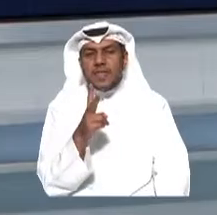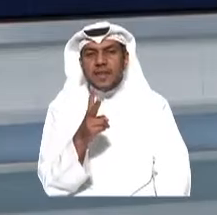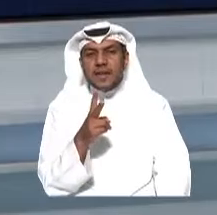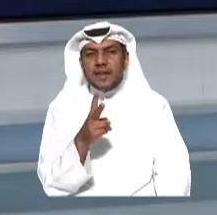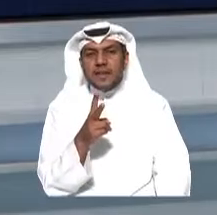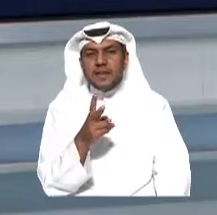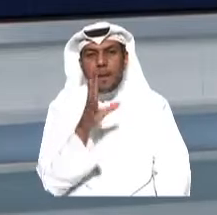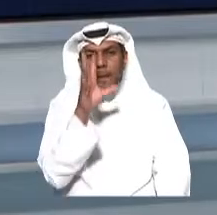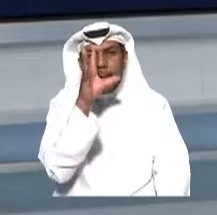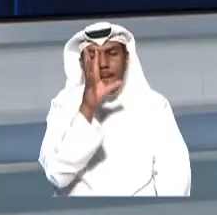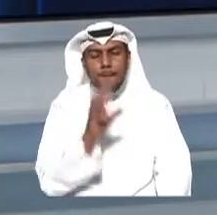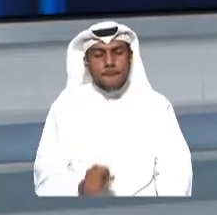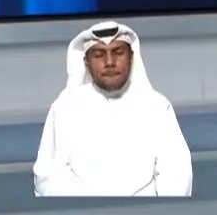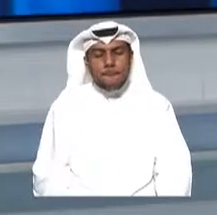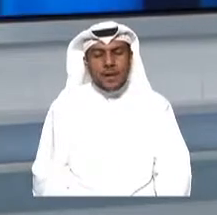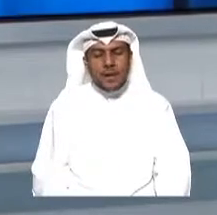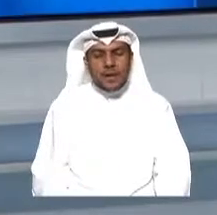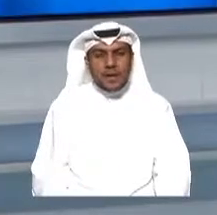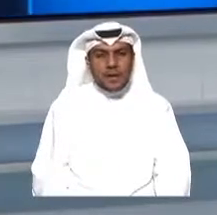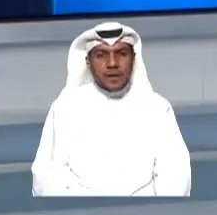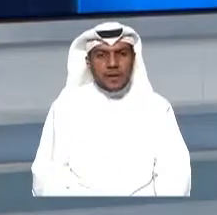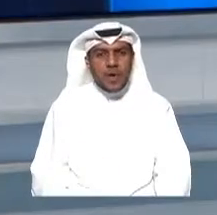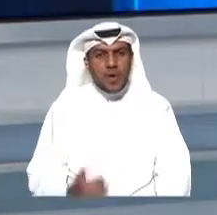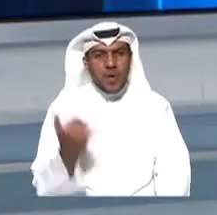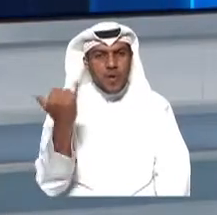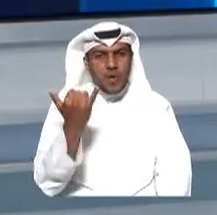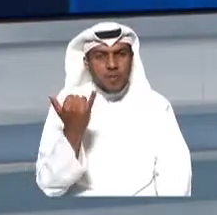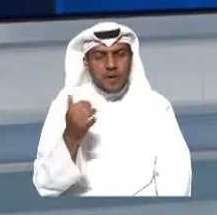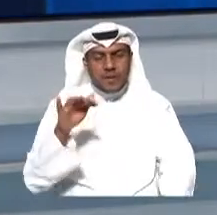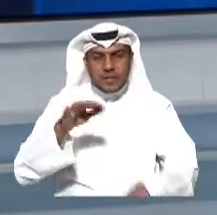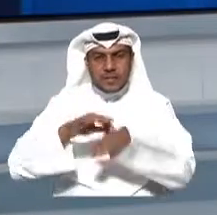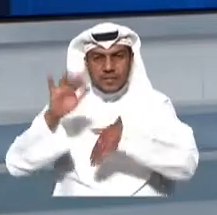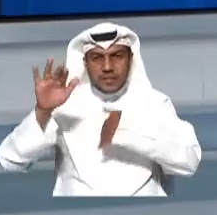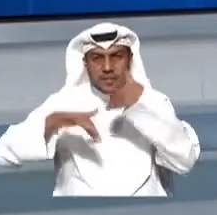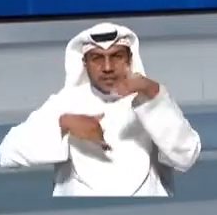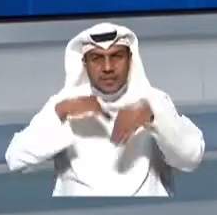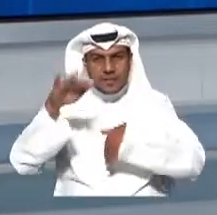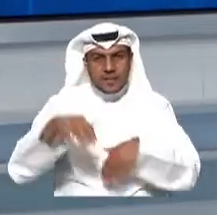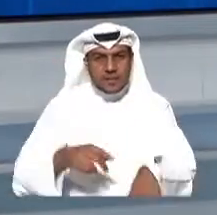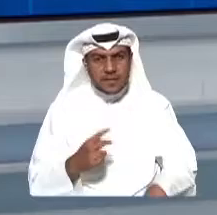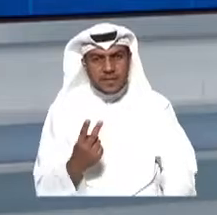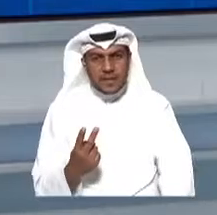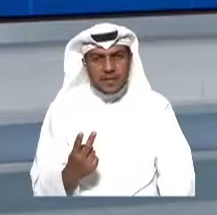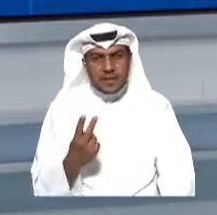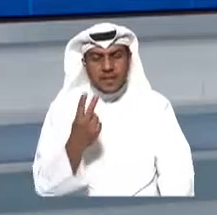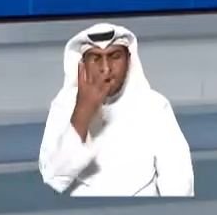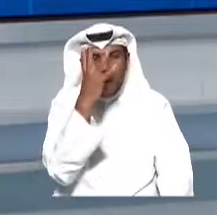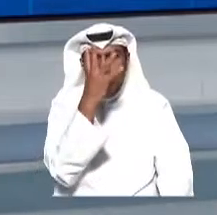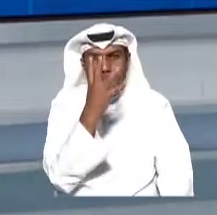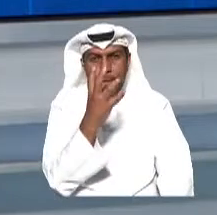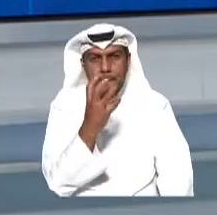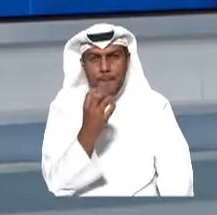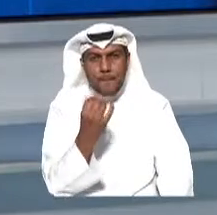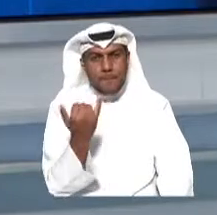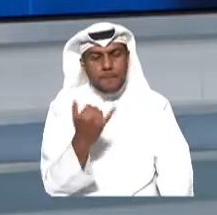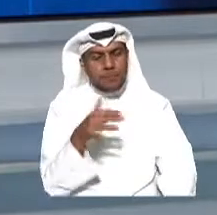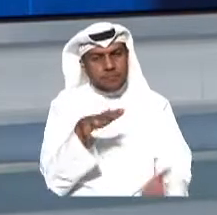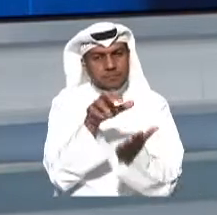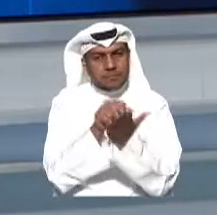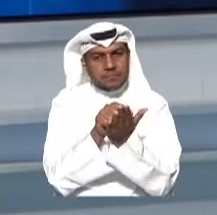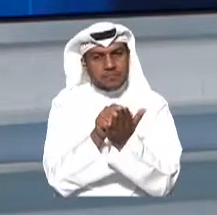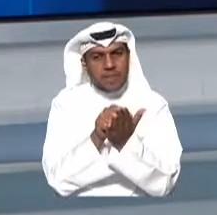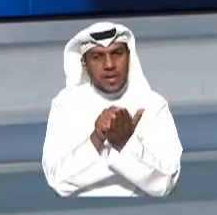بعد منتصف الليل، على أن يكون دخول المتسوقين ابتداء من 7 مساء عن طريق المواعيد